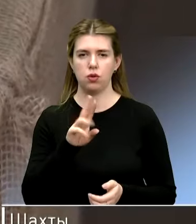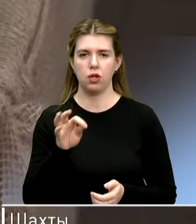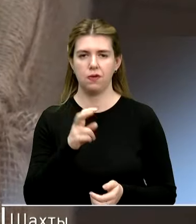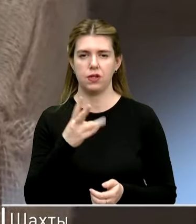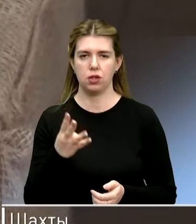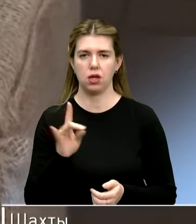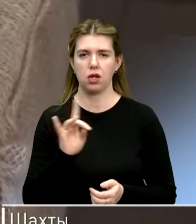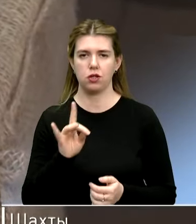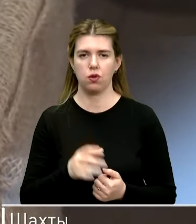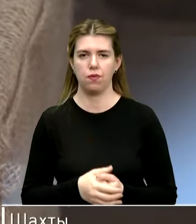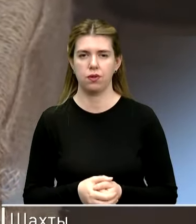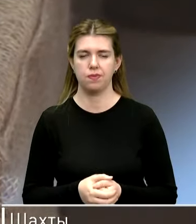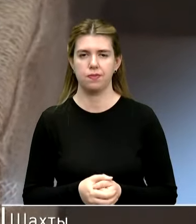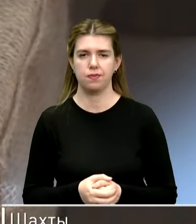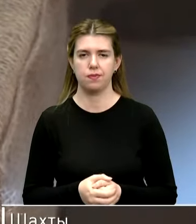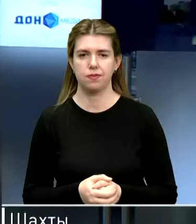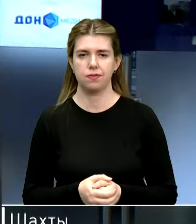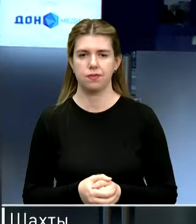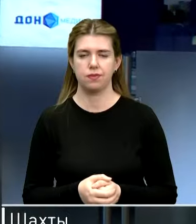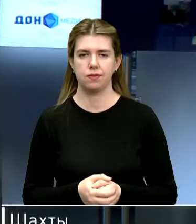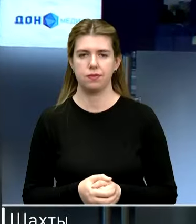24, Ростов-на-Дону.